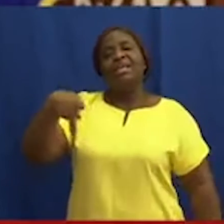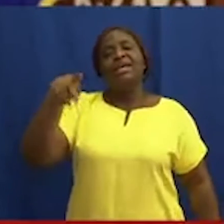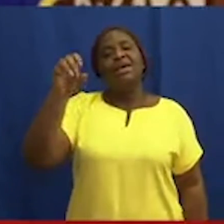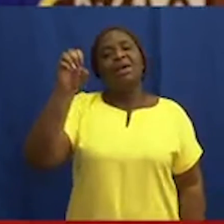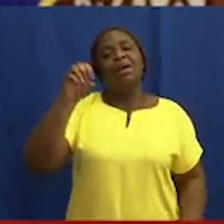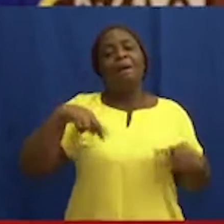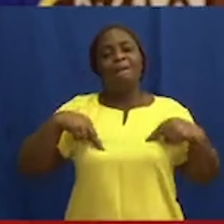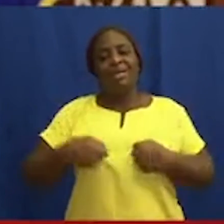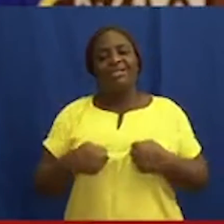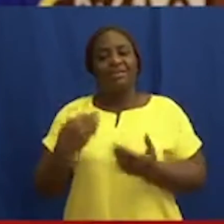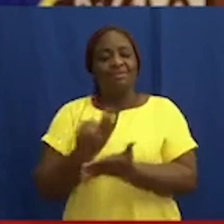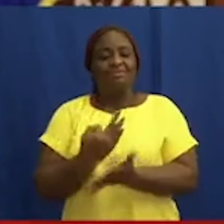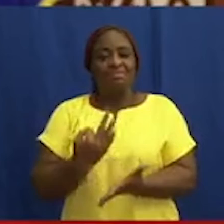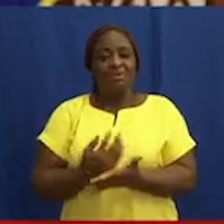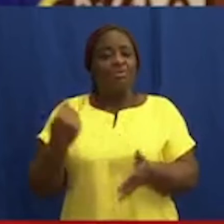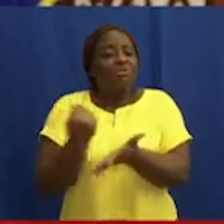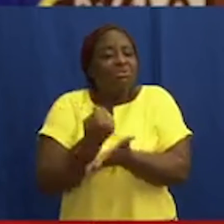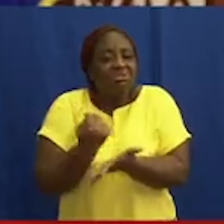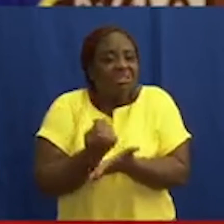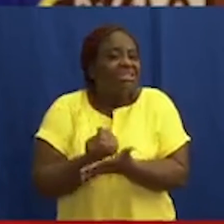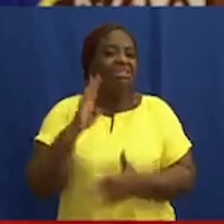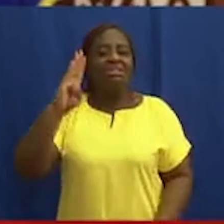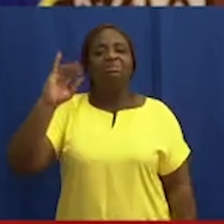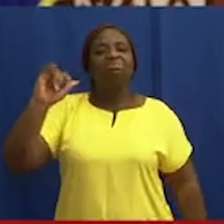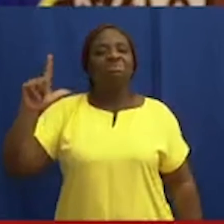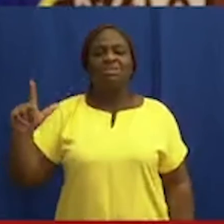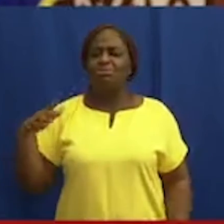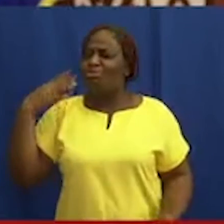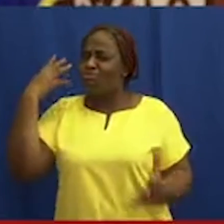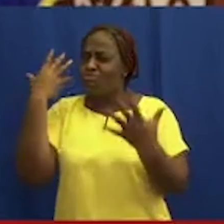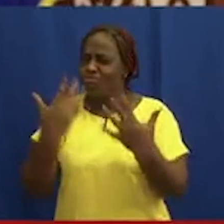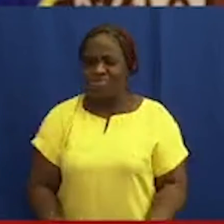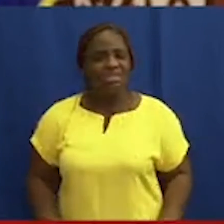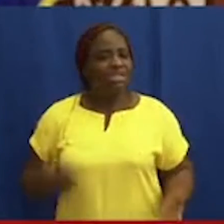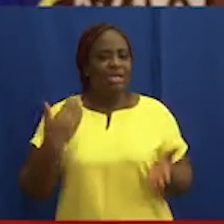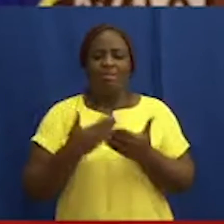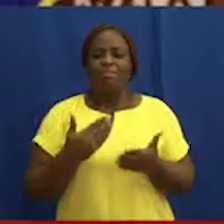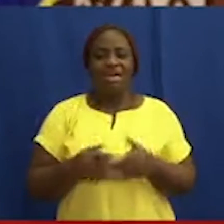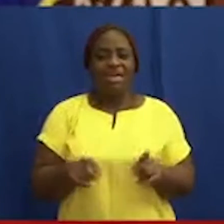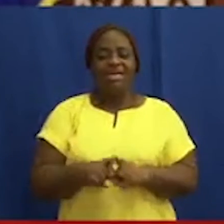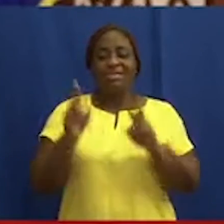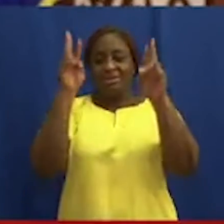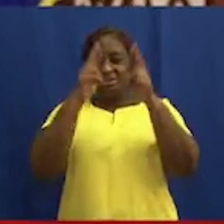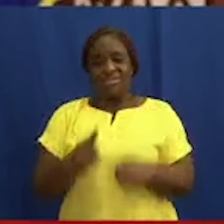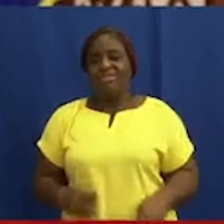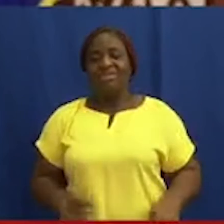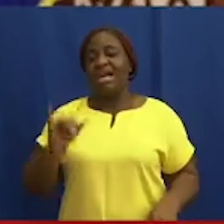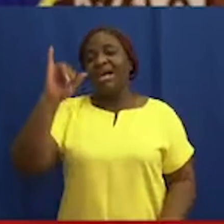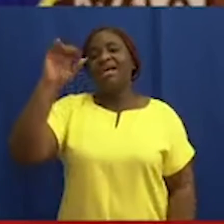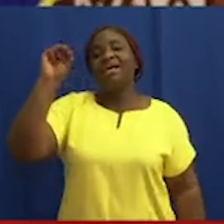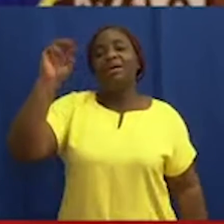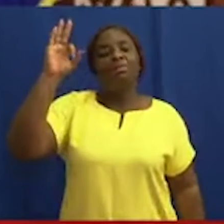Babu wanda zai rasa kudin sa kamar yadda aka yi a lokacin da aka tsaftace harkar banki na ƙasa,